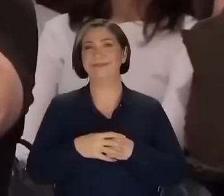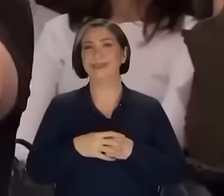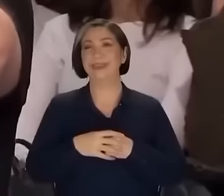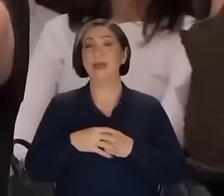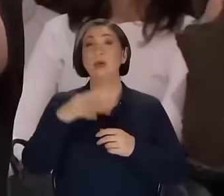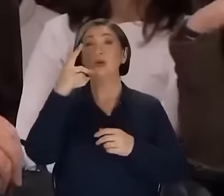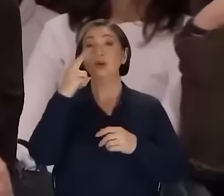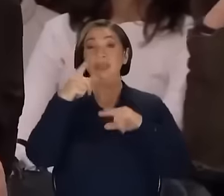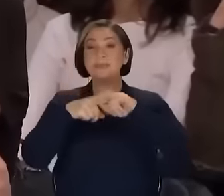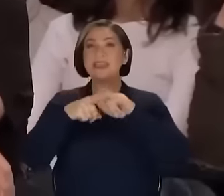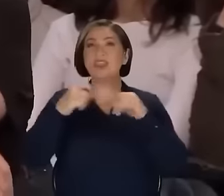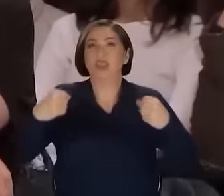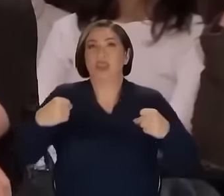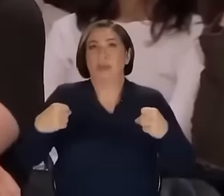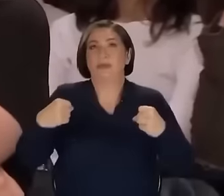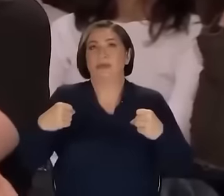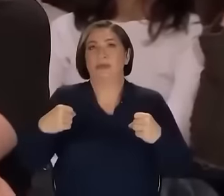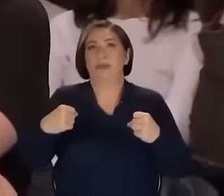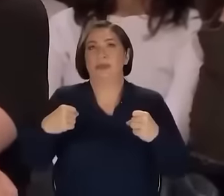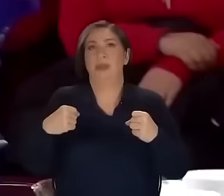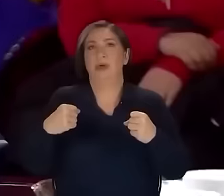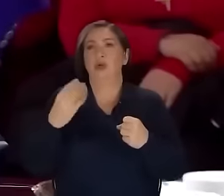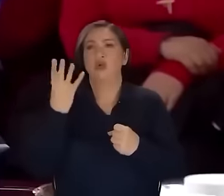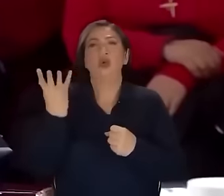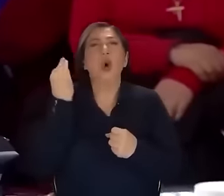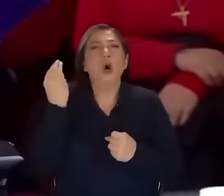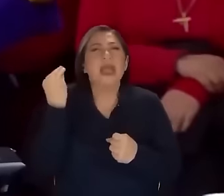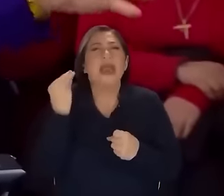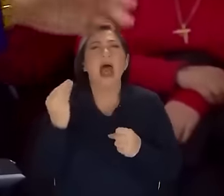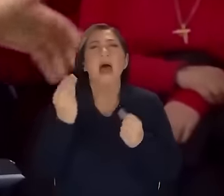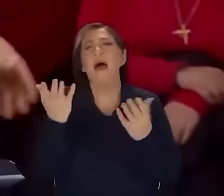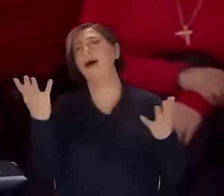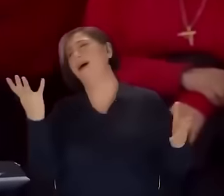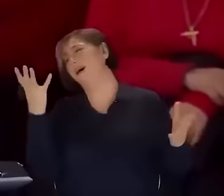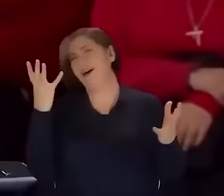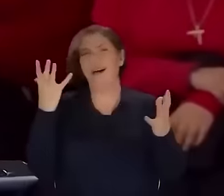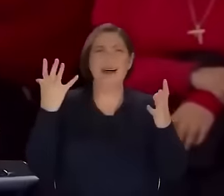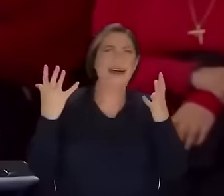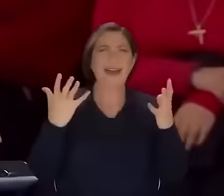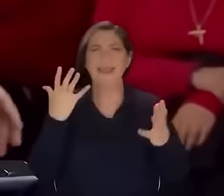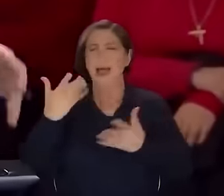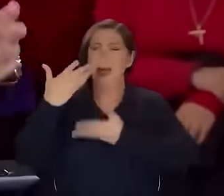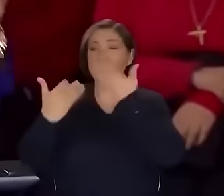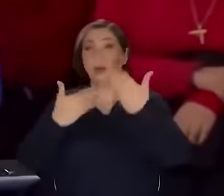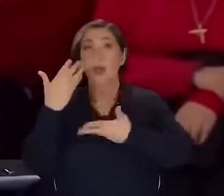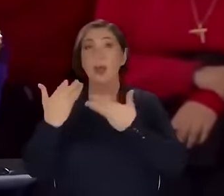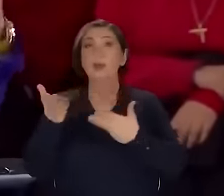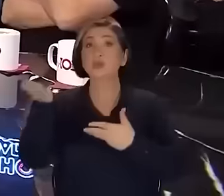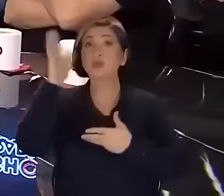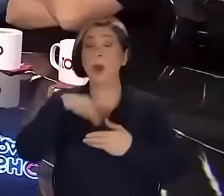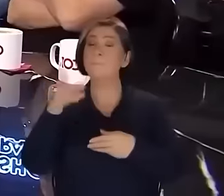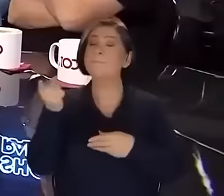Çocuklar. Saka, üç hipster şişman. ve çok iyiler yani. diye anlatıyorlar. Ve